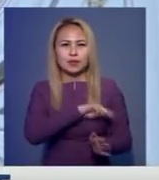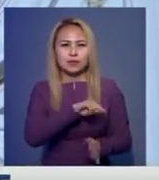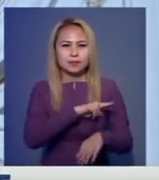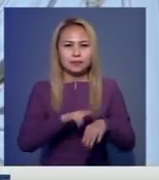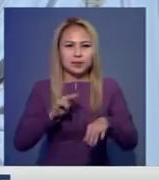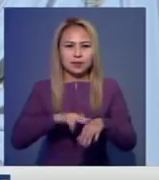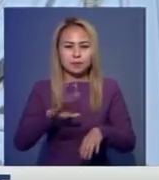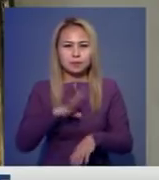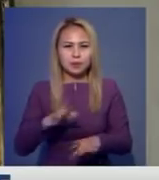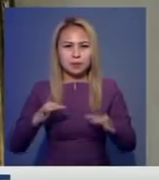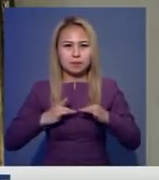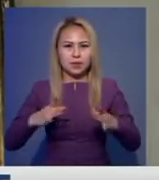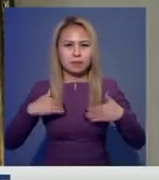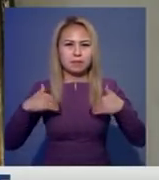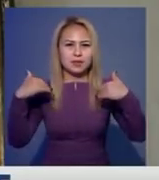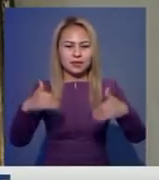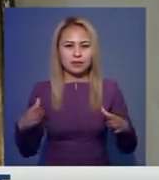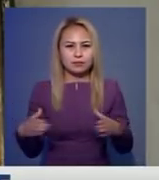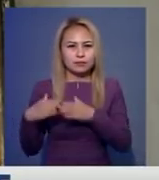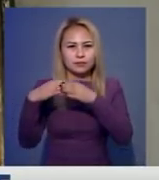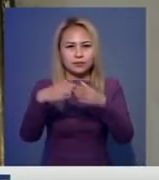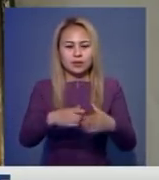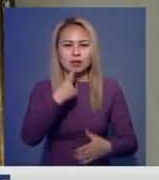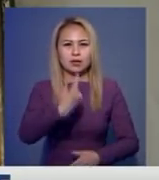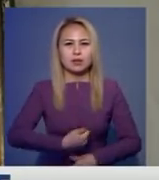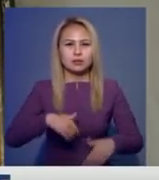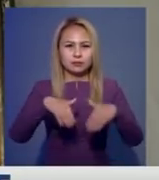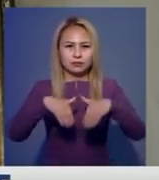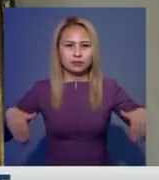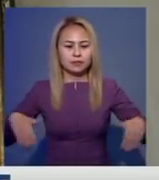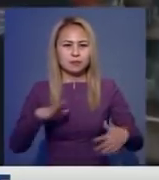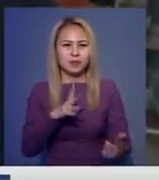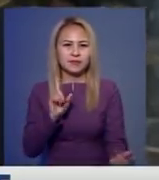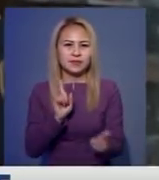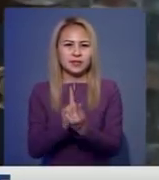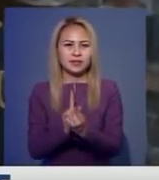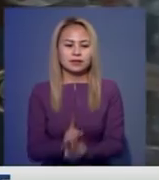еткен. Мерекемен құттықтай келген әріптестерін әскери тәртіппен тік тұрып қарсы алды.